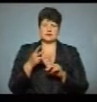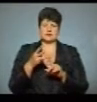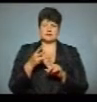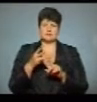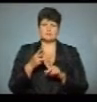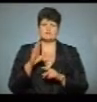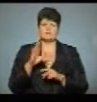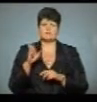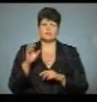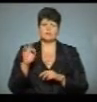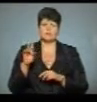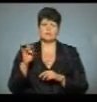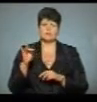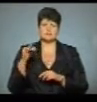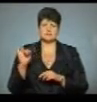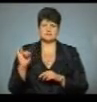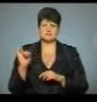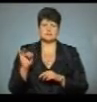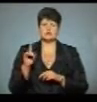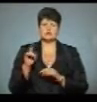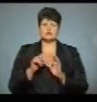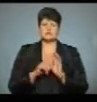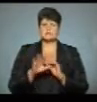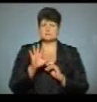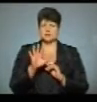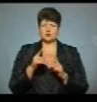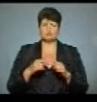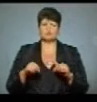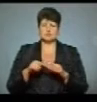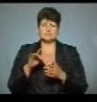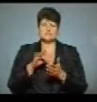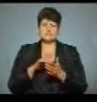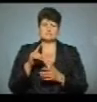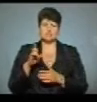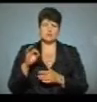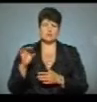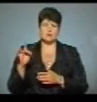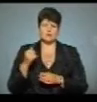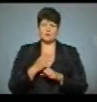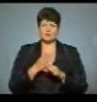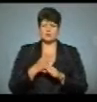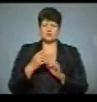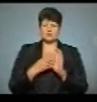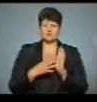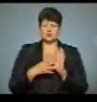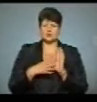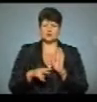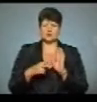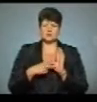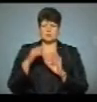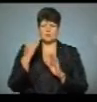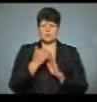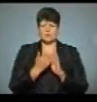«Батьківщини» Вадим Боярський. У 165-му окрузі з центром у Зборові опрацьовано понад 97